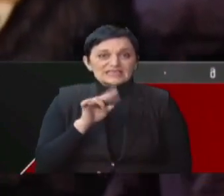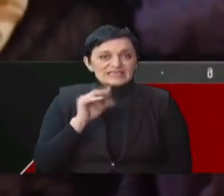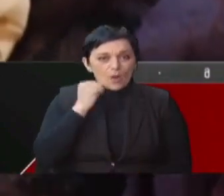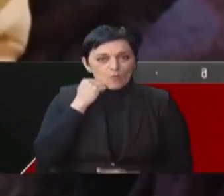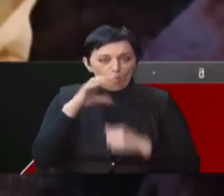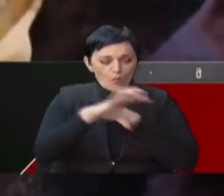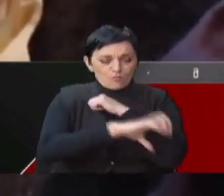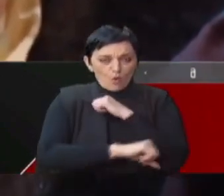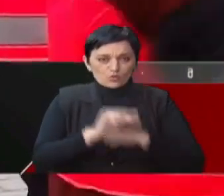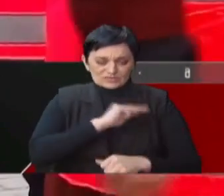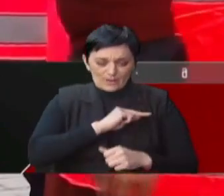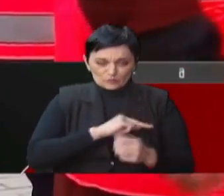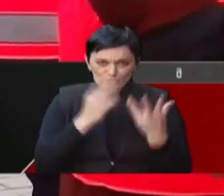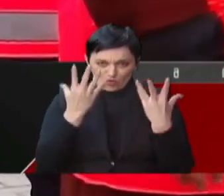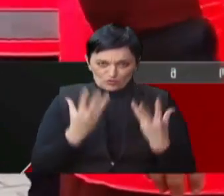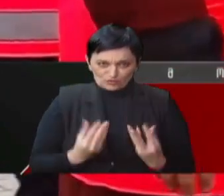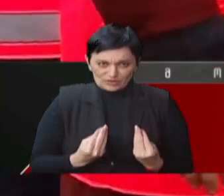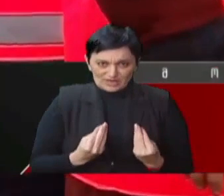ბოლო სამუშაო დღეც.